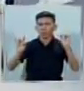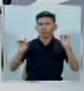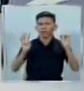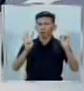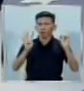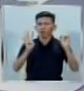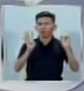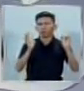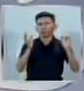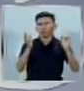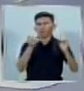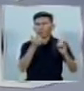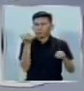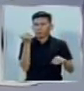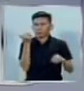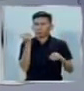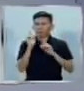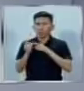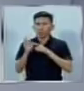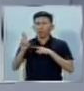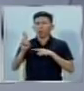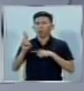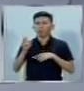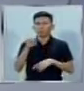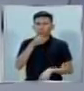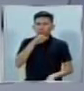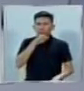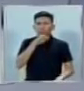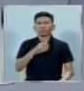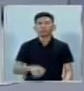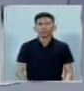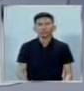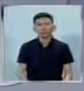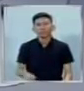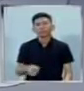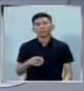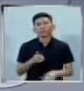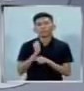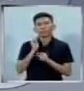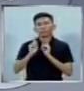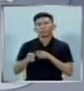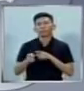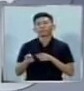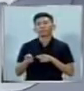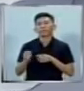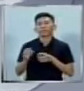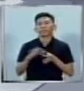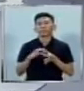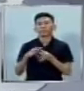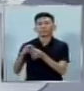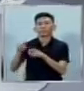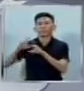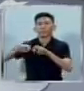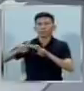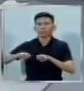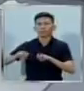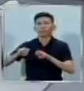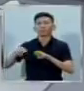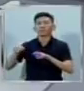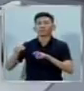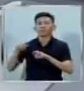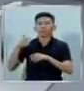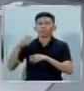sagot. Base po yan sa survey at pagsaliksik ng GMA News Research. Tandaan, may papasang